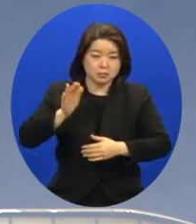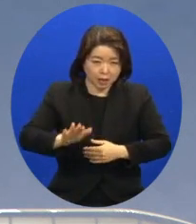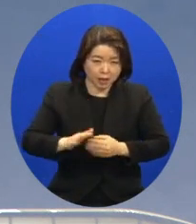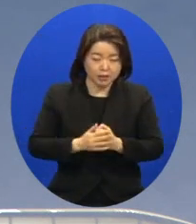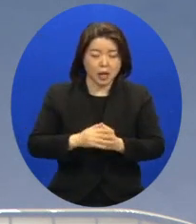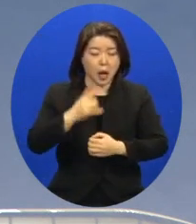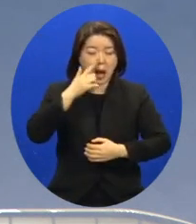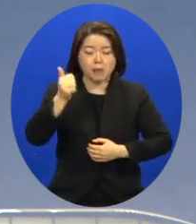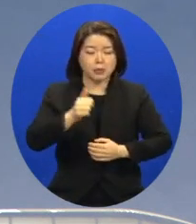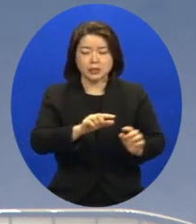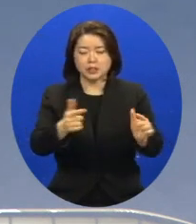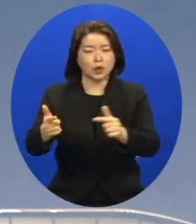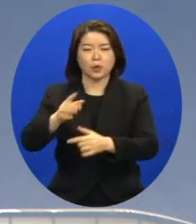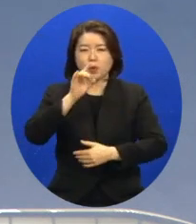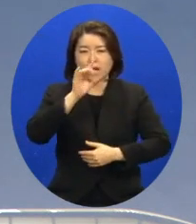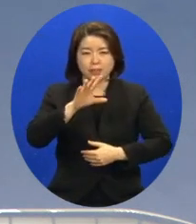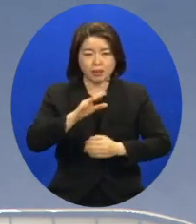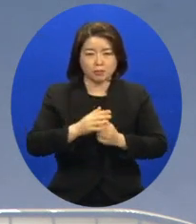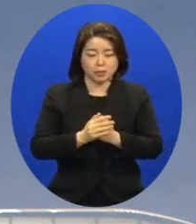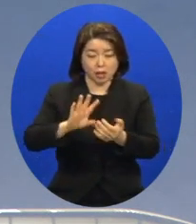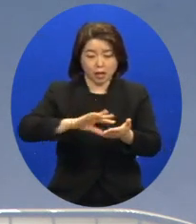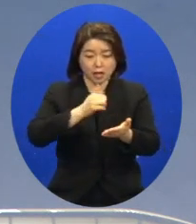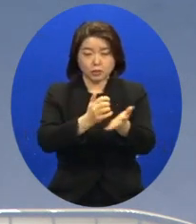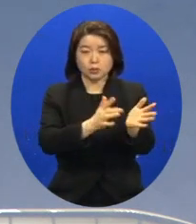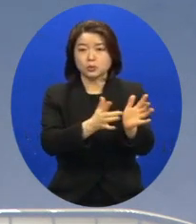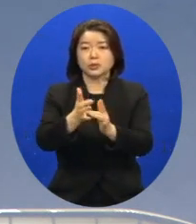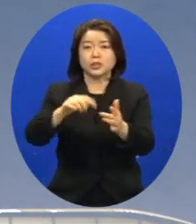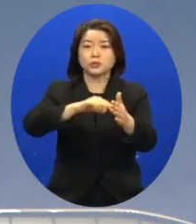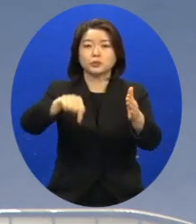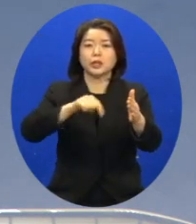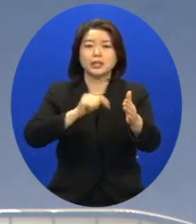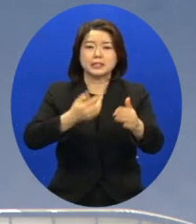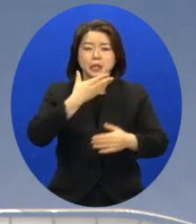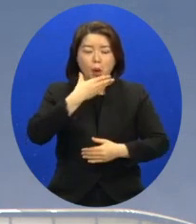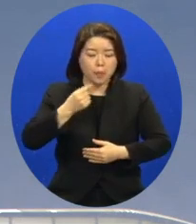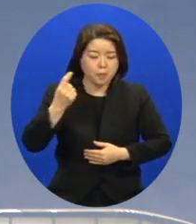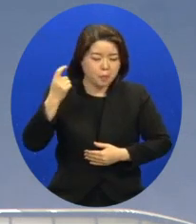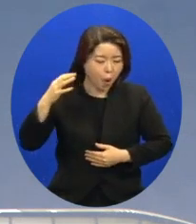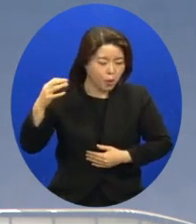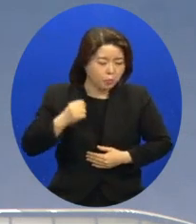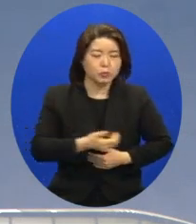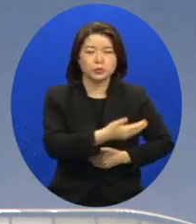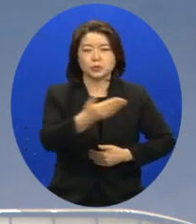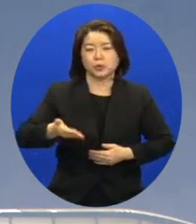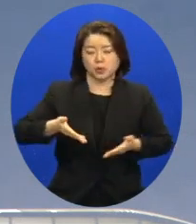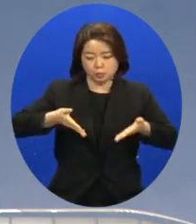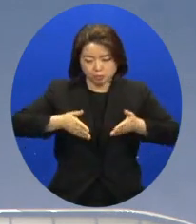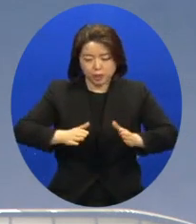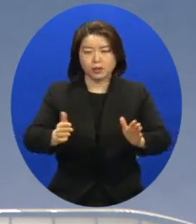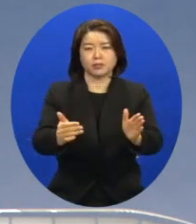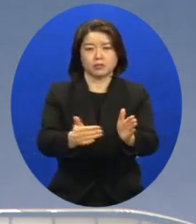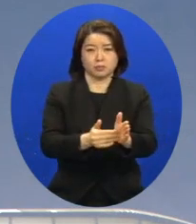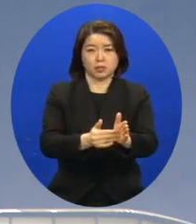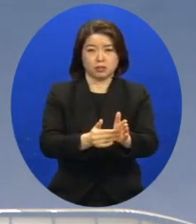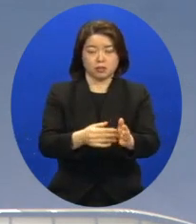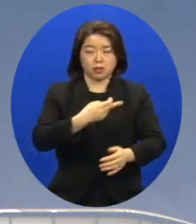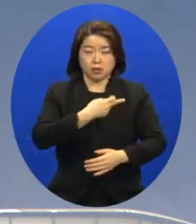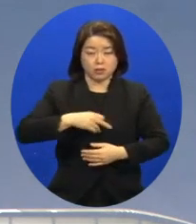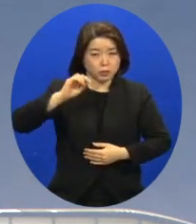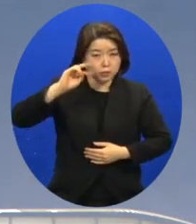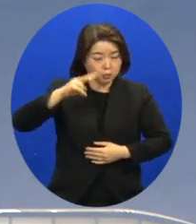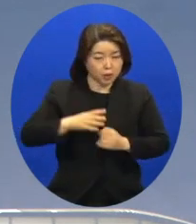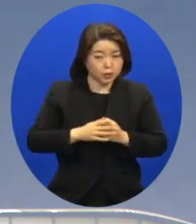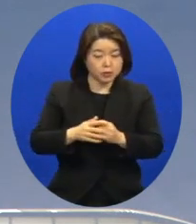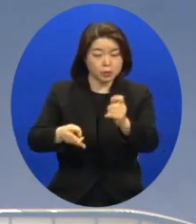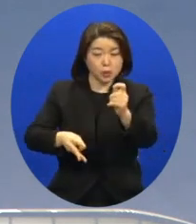수 없습니다. 그리스도 예수 안에서 복음으로 내가 여러분을 낳았습니다. 사도 바울이 고린도 교인들의 잘못을